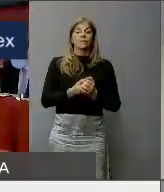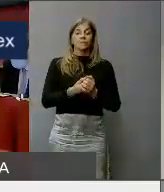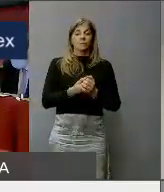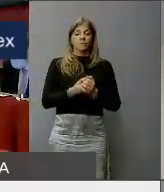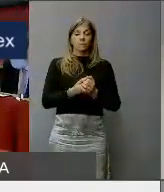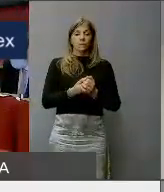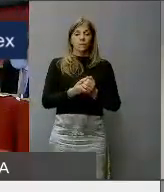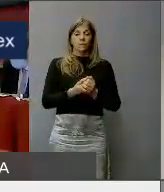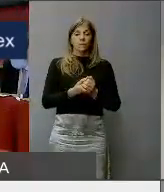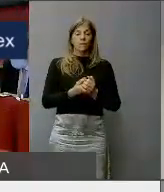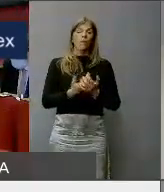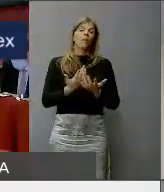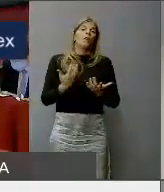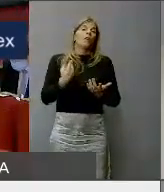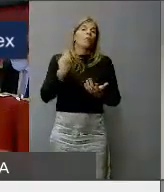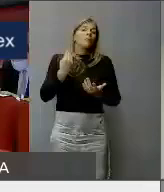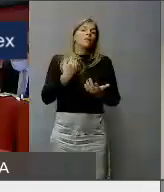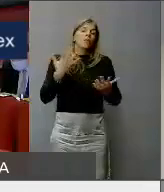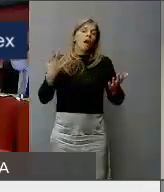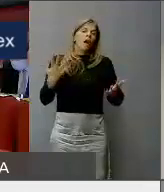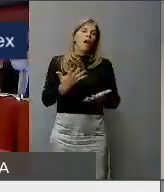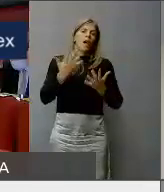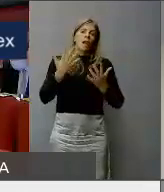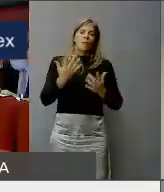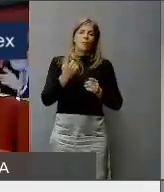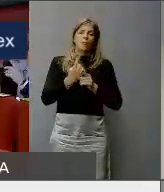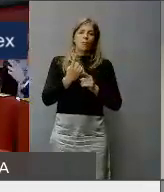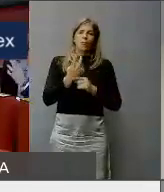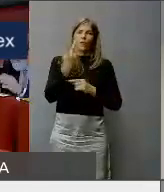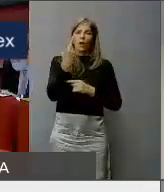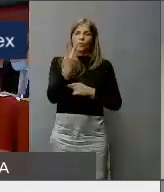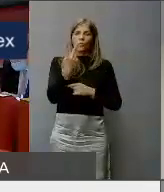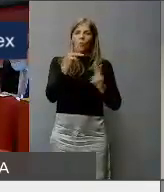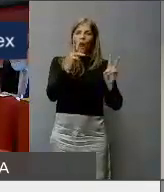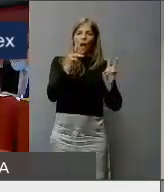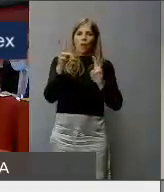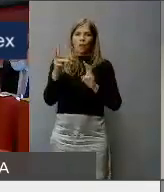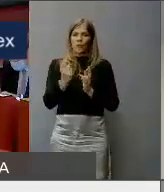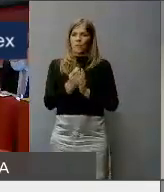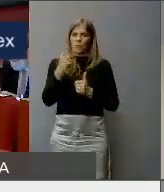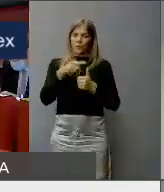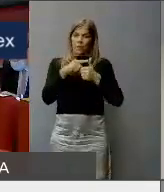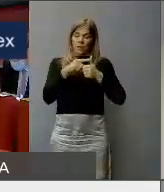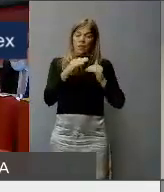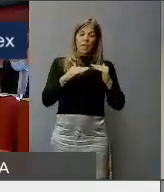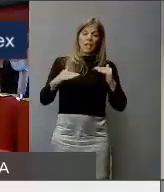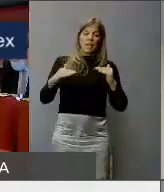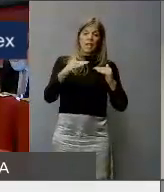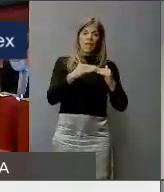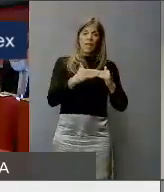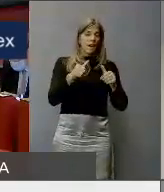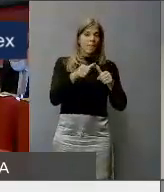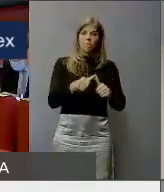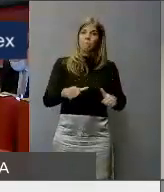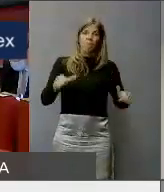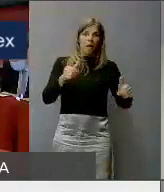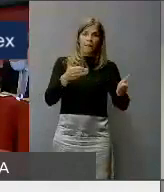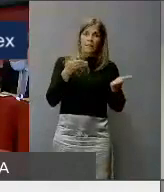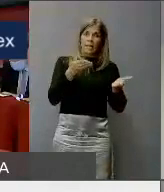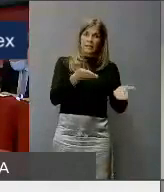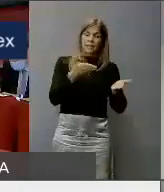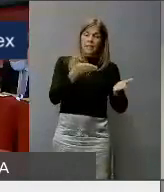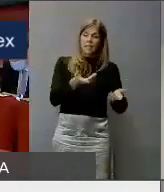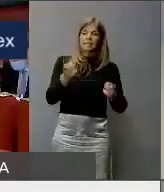si provi ad avere due temi importanti i livelli essenziali di assistenza e l'equità